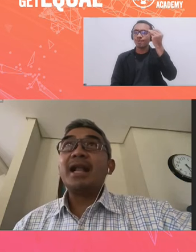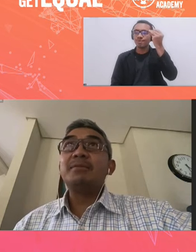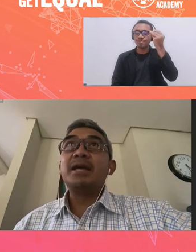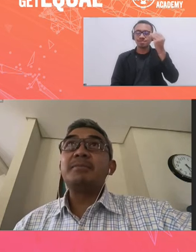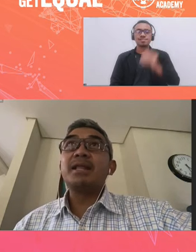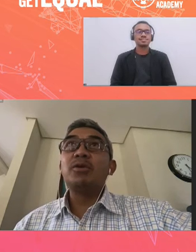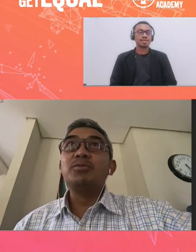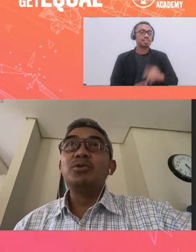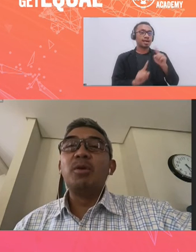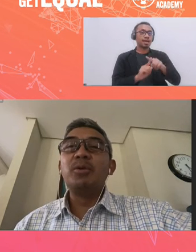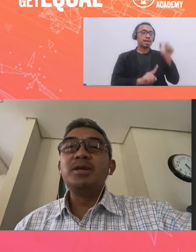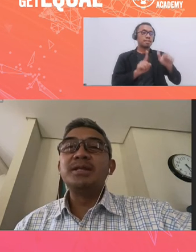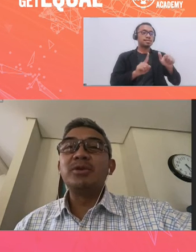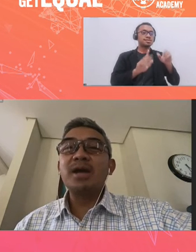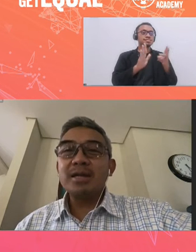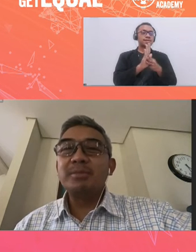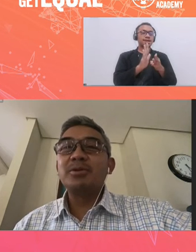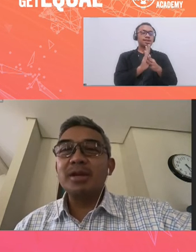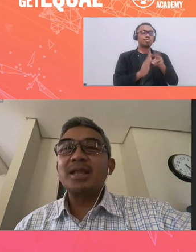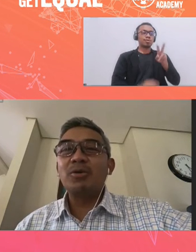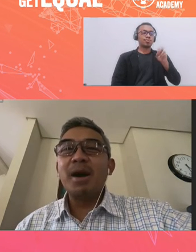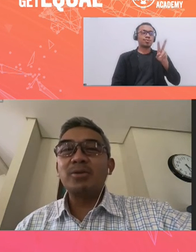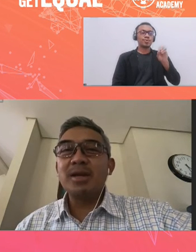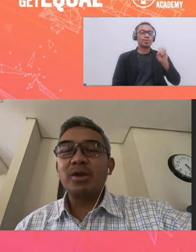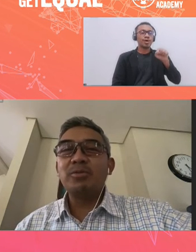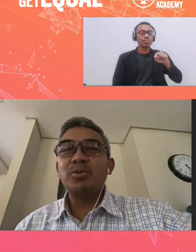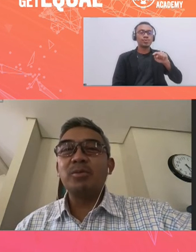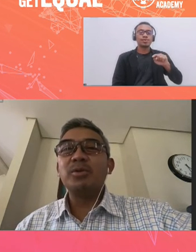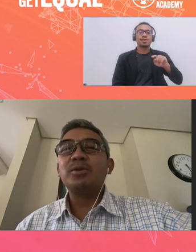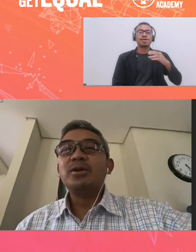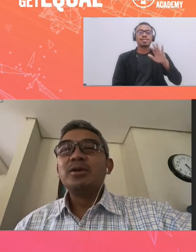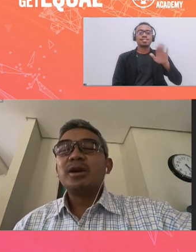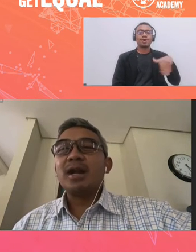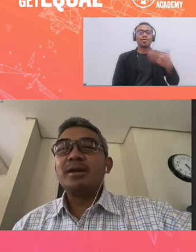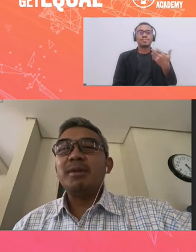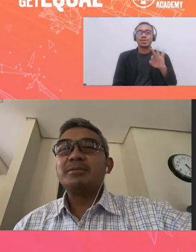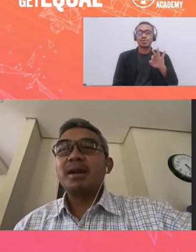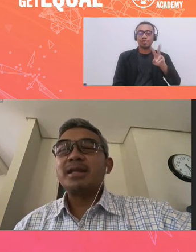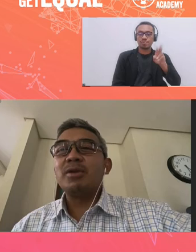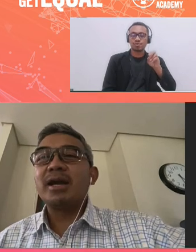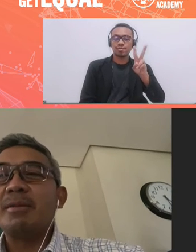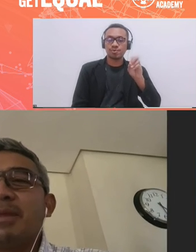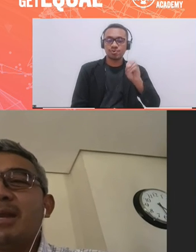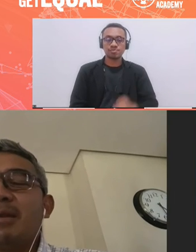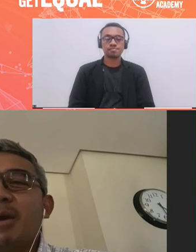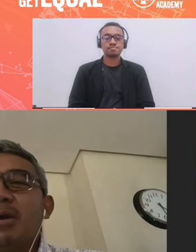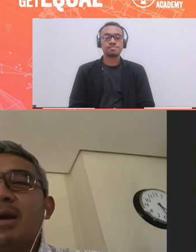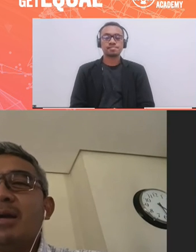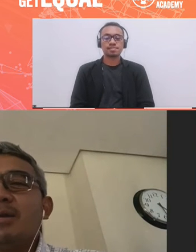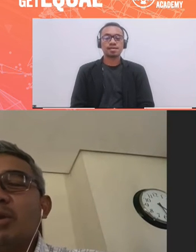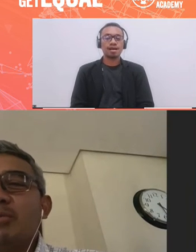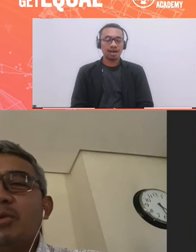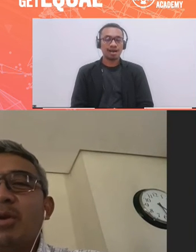Mulai tanggal 16 Maret 2020, disitulah sebetulnya tahun barunya 2020. Gitu, karena ya. 16 Maret itulah kita menyadari